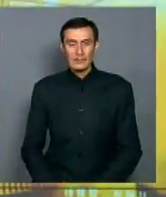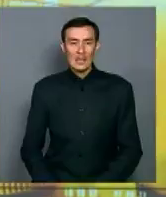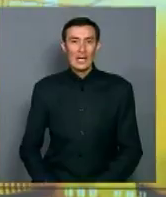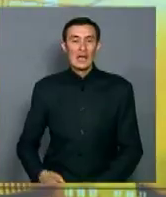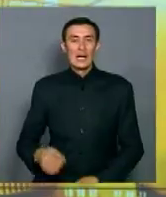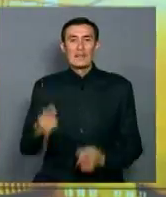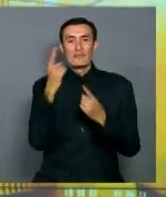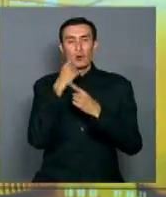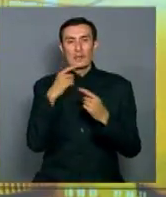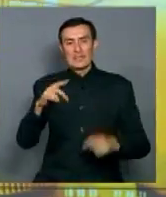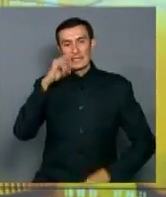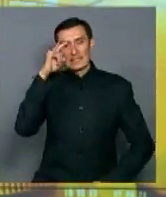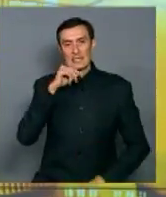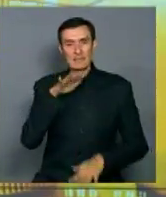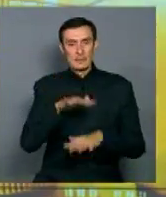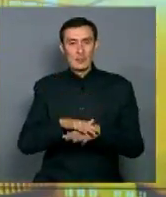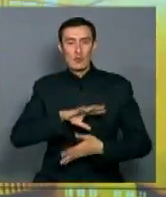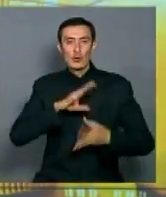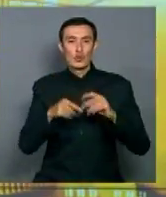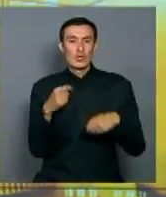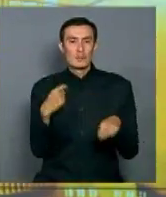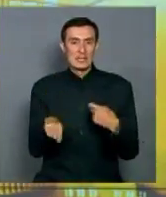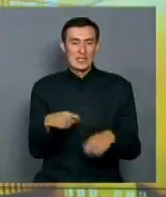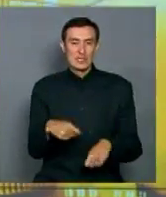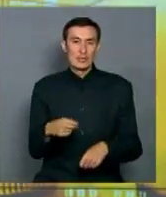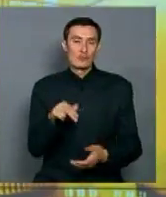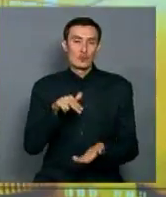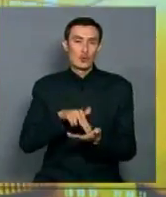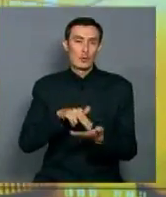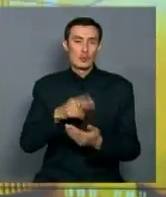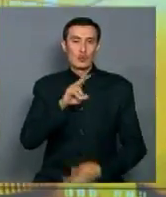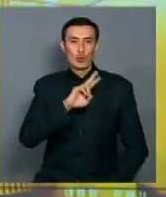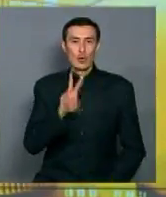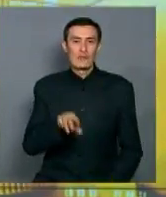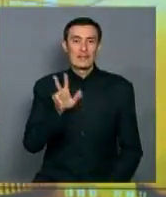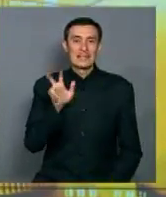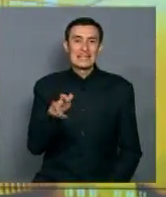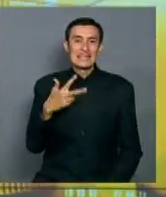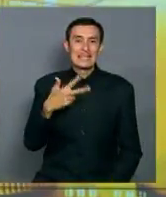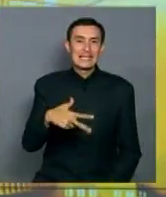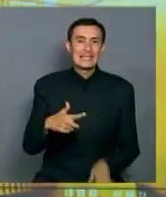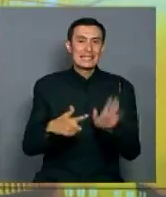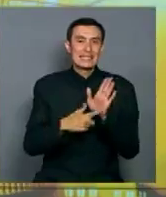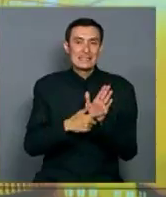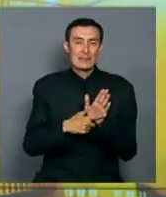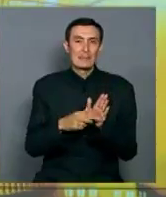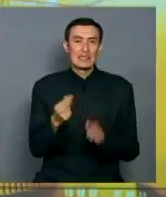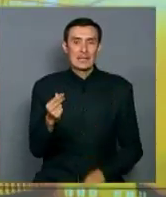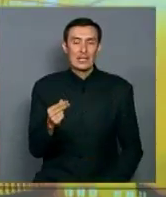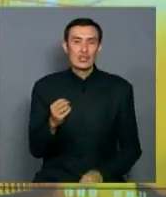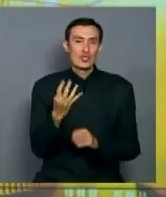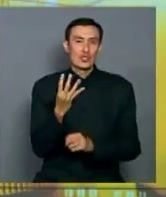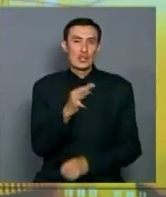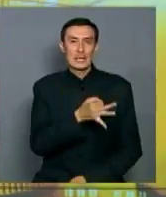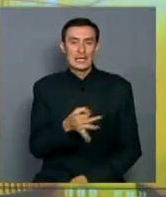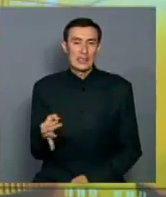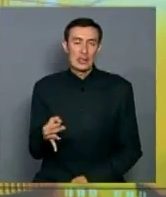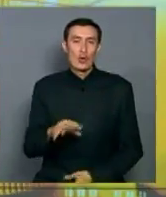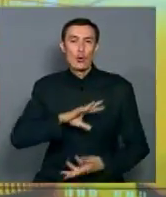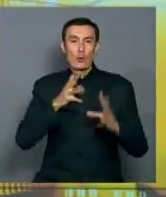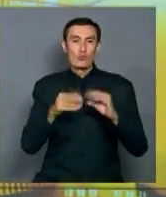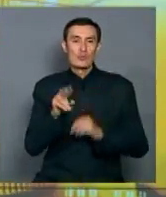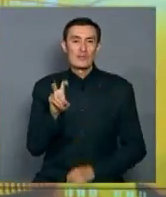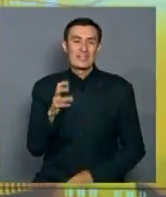Информация с казахстанской фондовой биржи. По итогам двух сессий сегодня курс составил 337 тенге и 4 тена за доллар. Общий объем